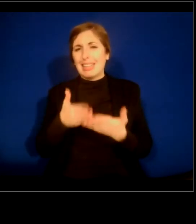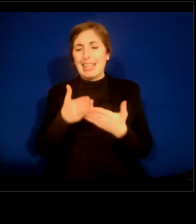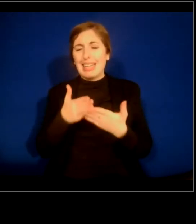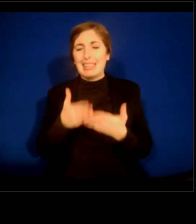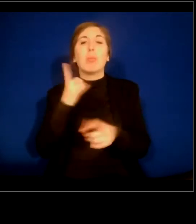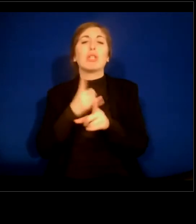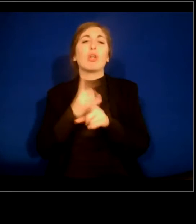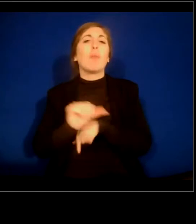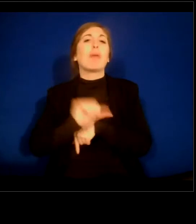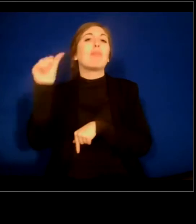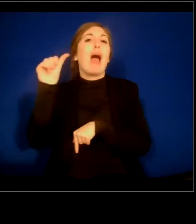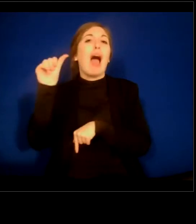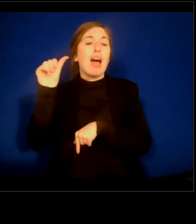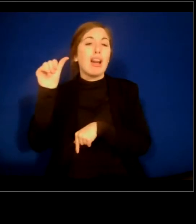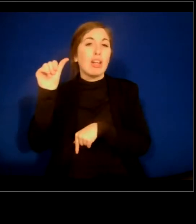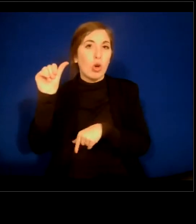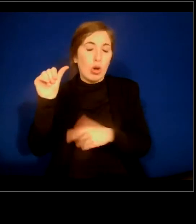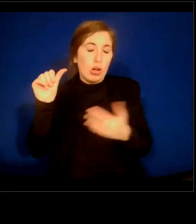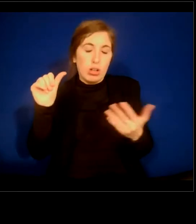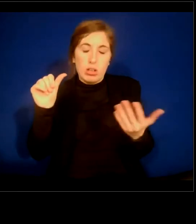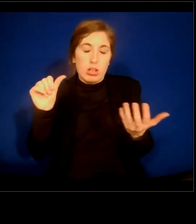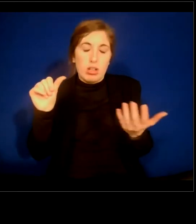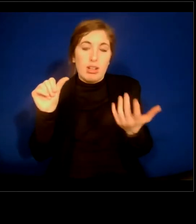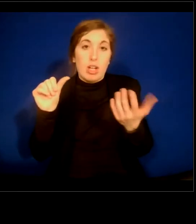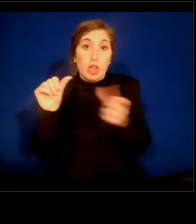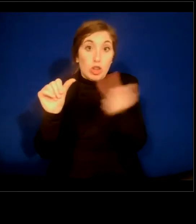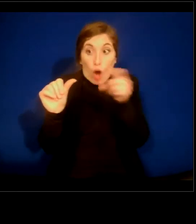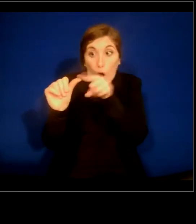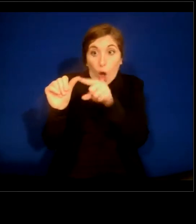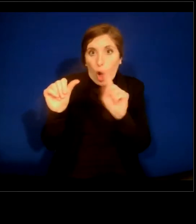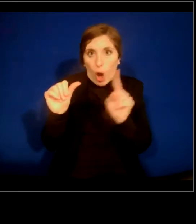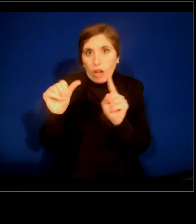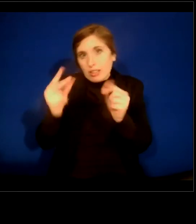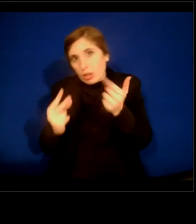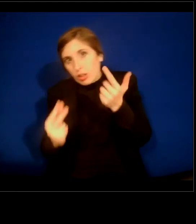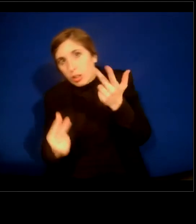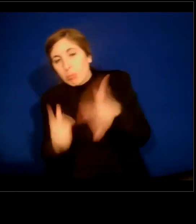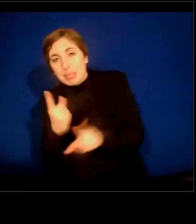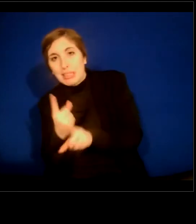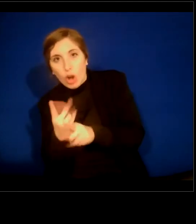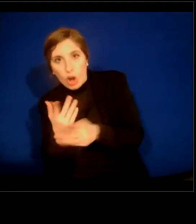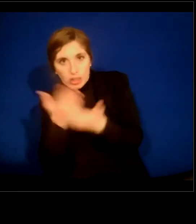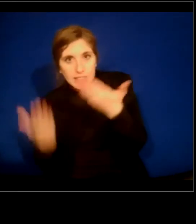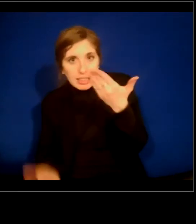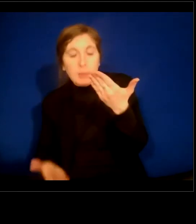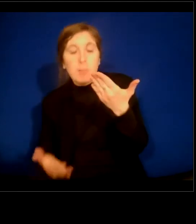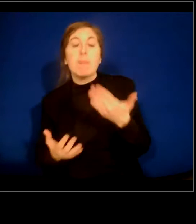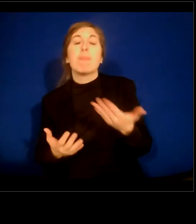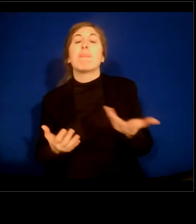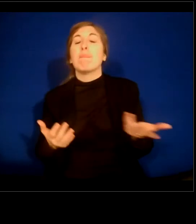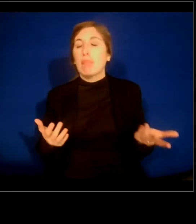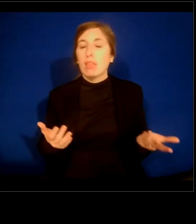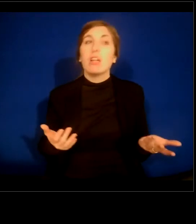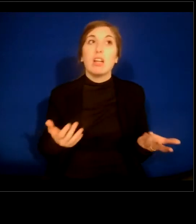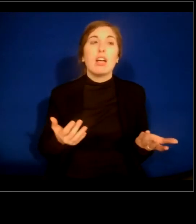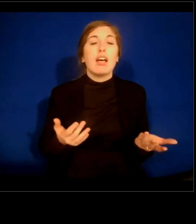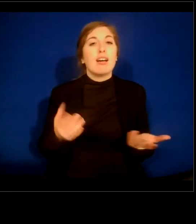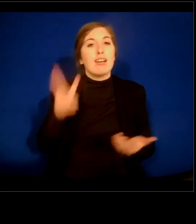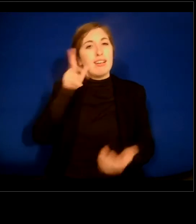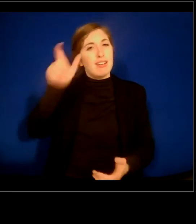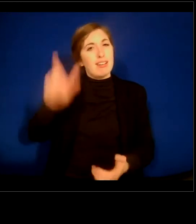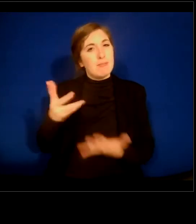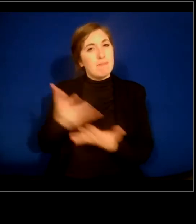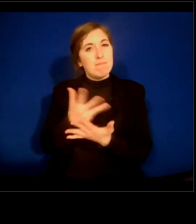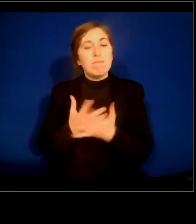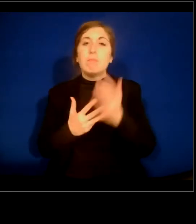evidentemente non è solo quello, no? Però, ecco, diceva, sì, però ad esempio